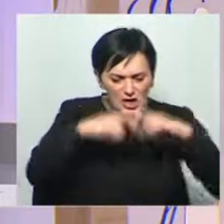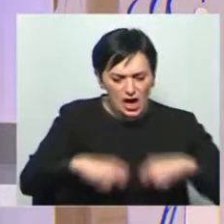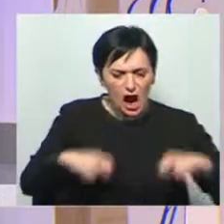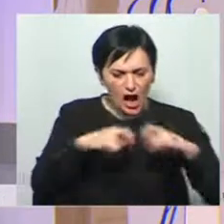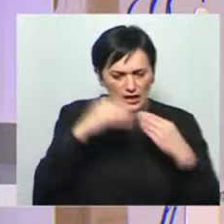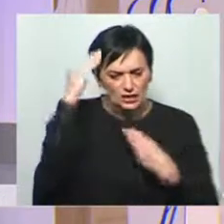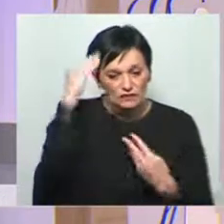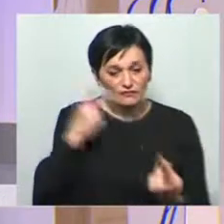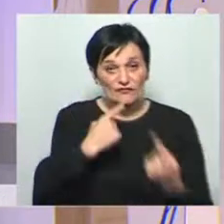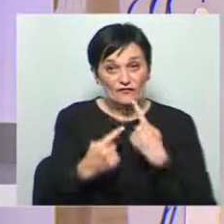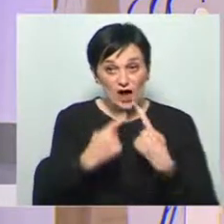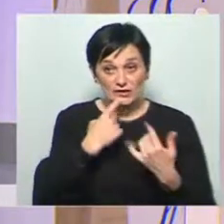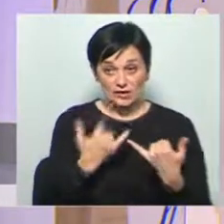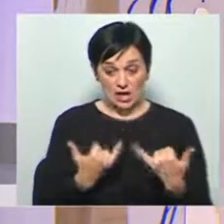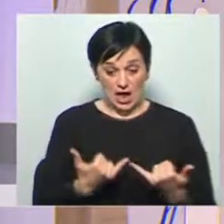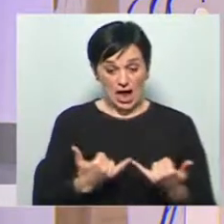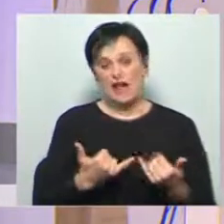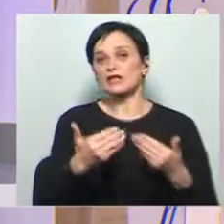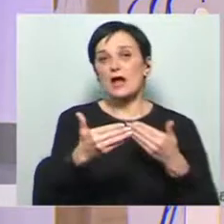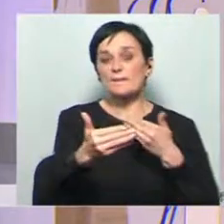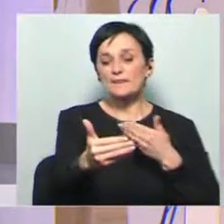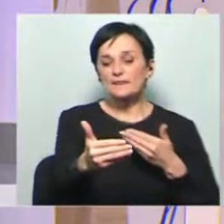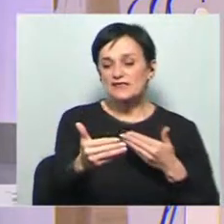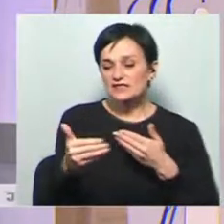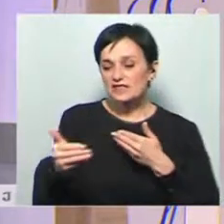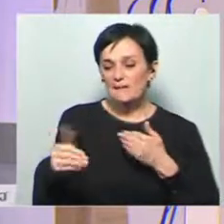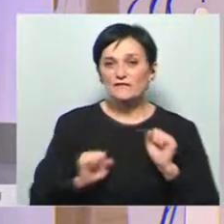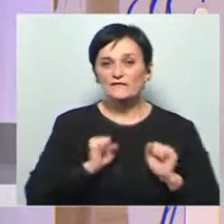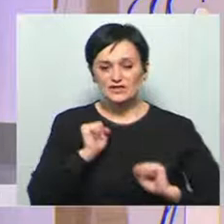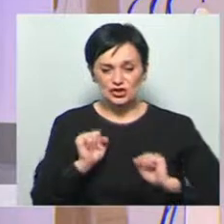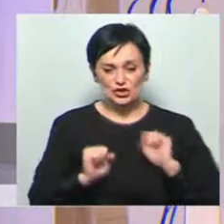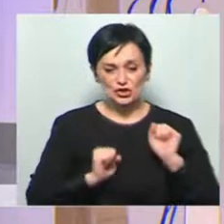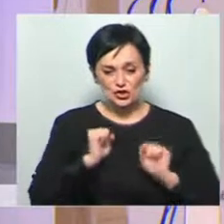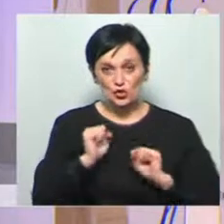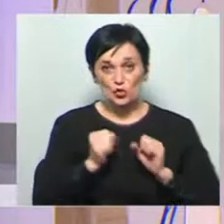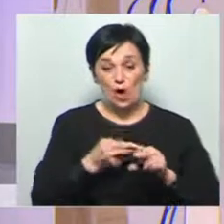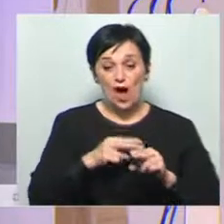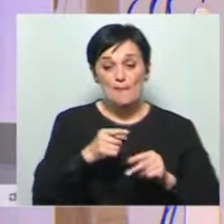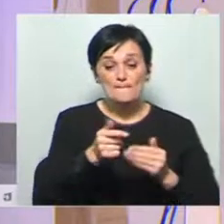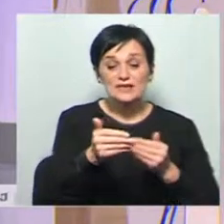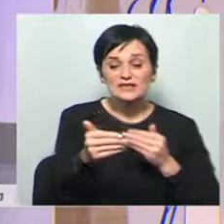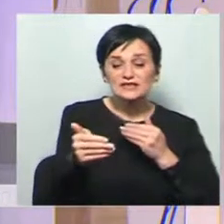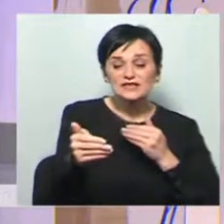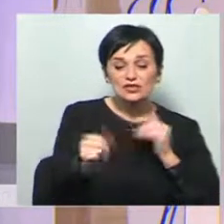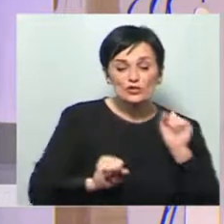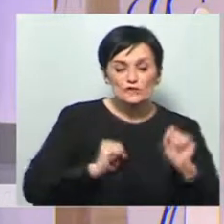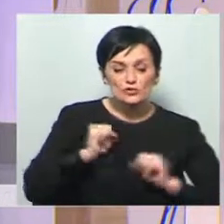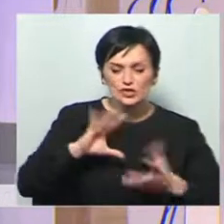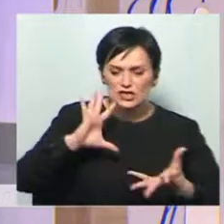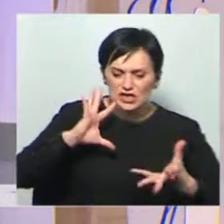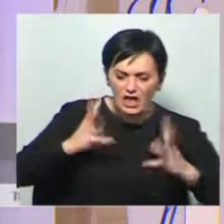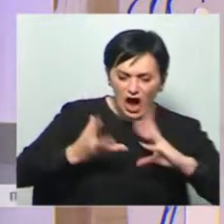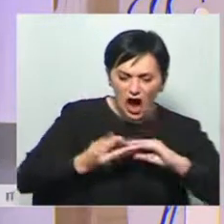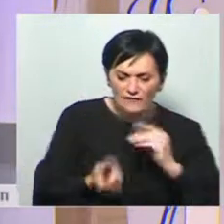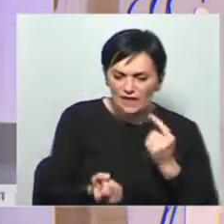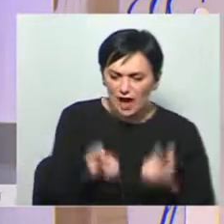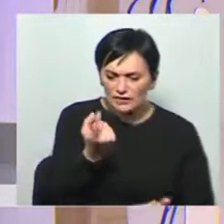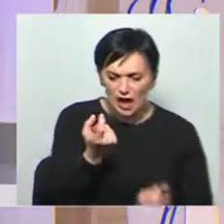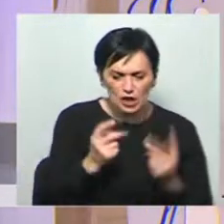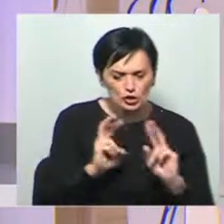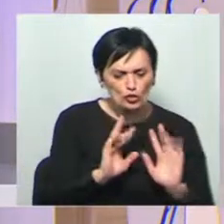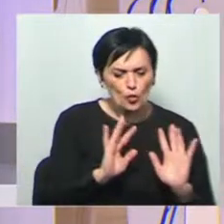როდესაც ჩვენ გარკვეულწილად დისტანცირებას ვცდილობთ და აი ამ დისტანციიდან ვცდილობთ გავაანალიზოთ მოვლენები,